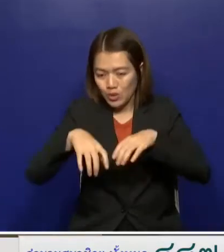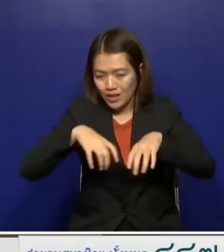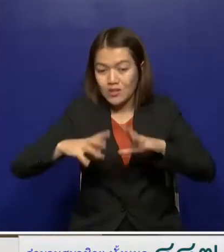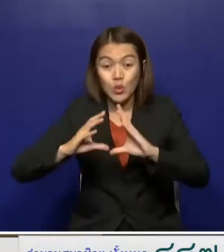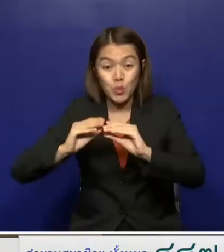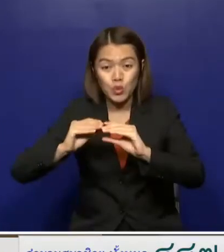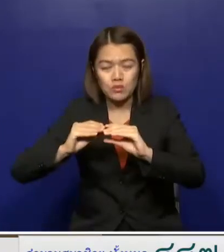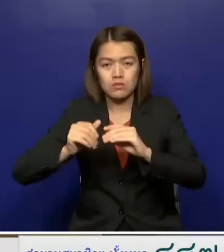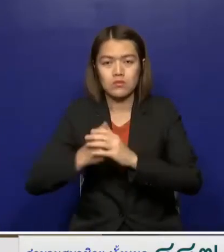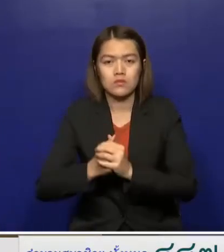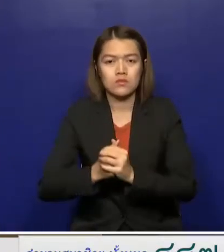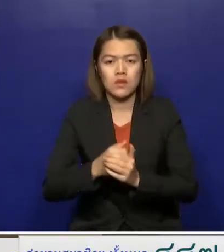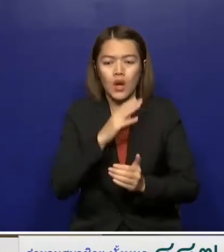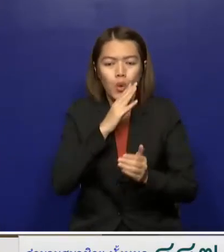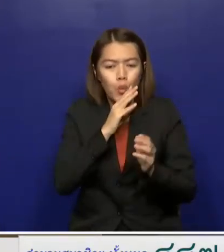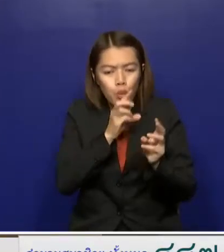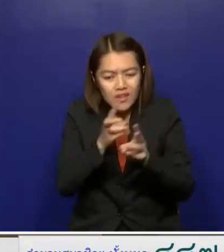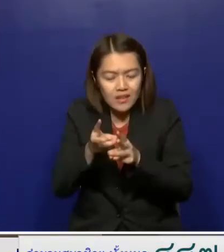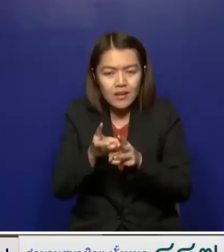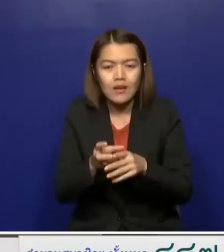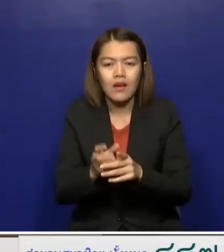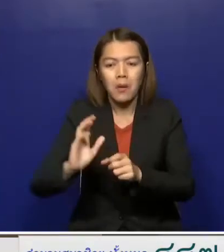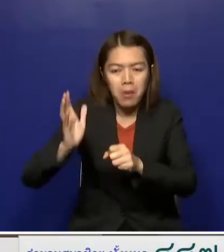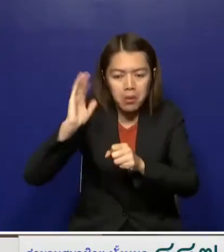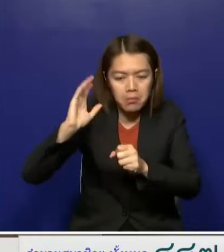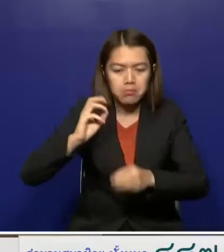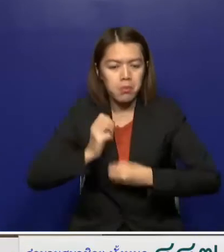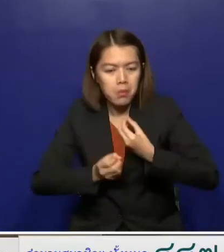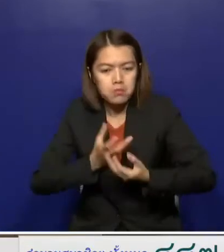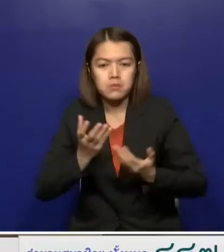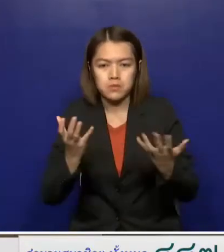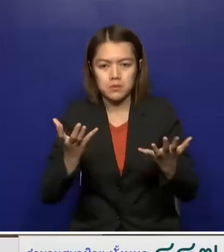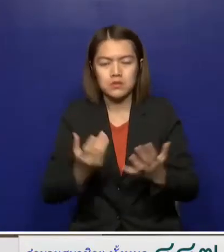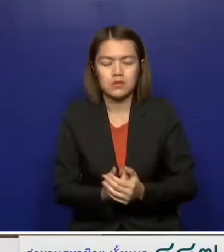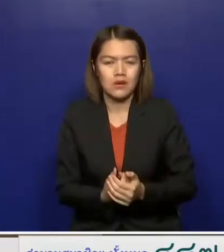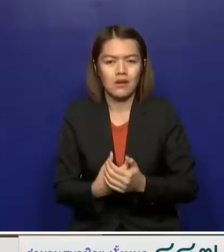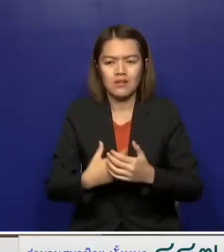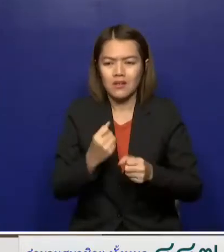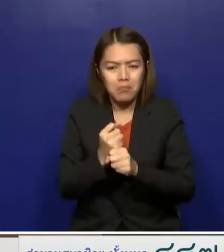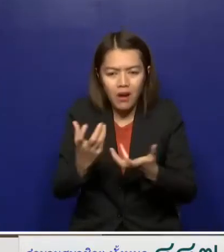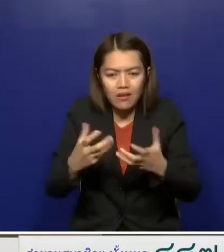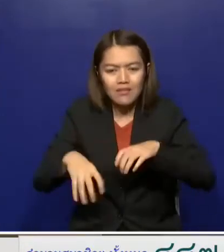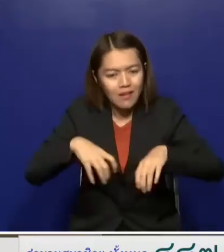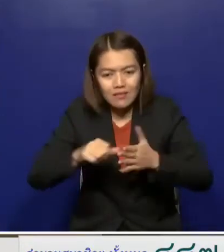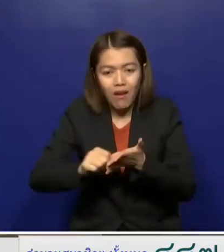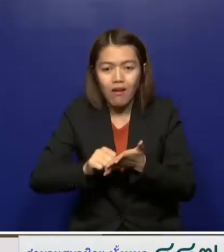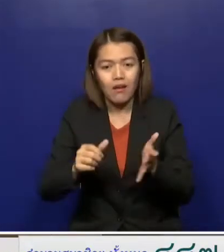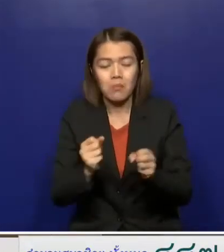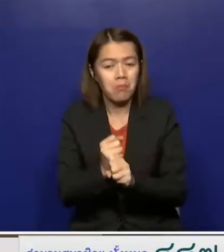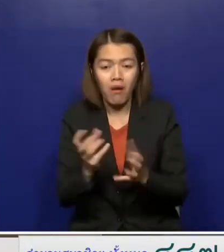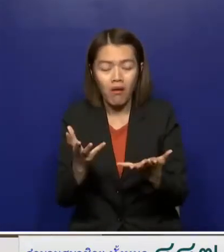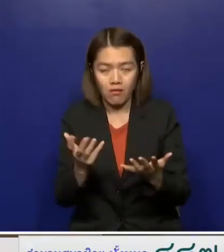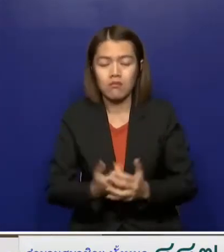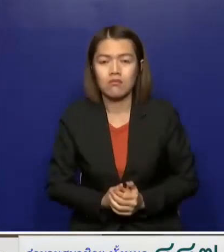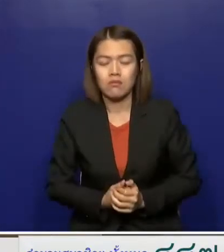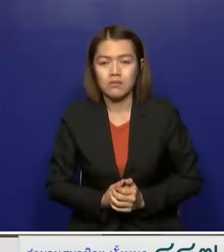มชนไม่มีช่อง ไม่มีเวทีใจัหวดแลจะบริหารอะไร ท่าน